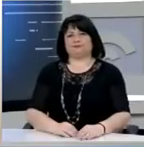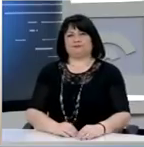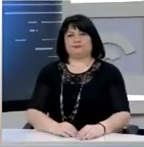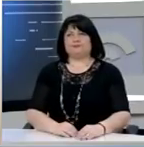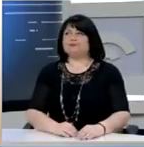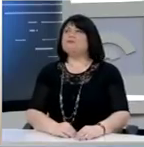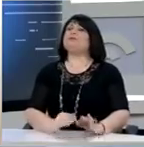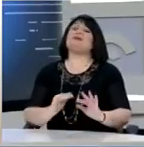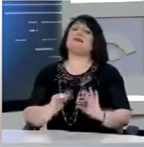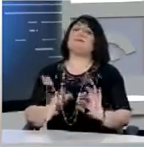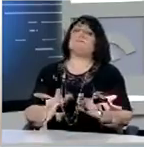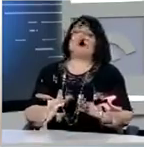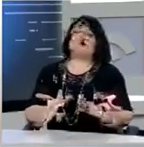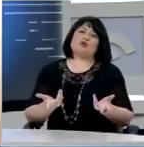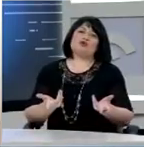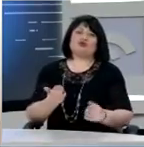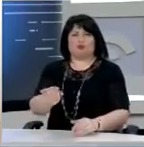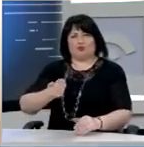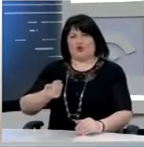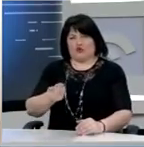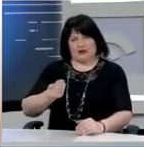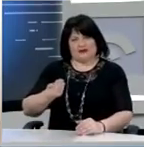Μήπως θα μπορούσαμε να τα έχουμε κάνει νωρίτερα,